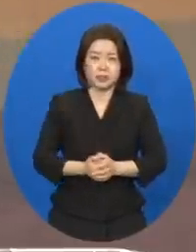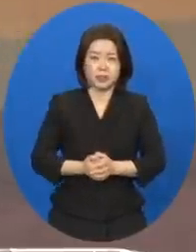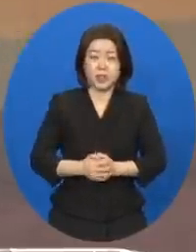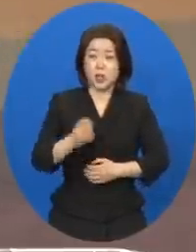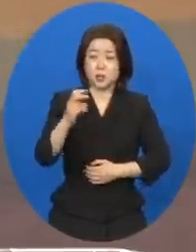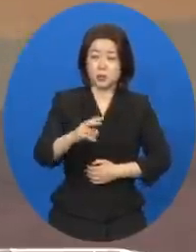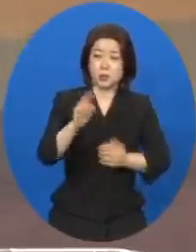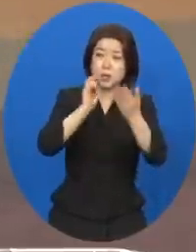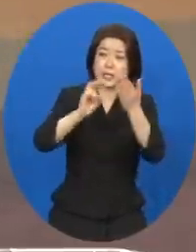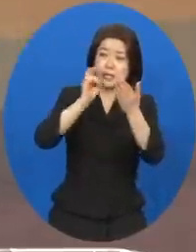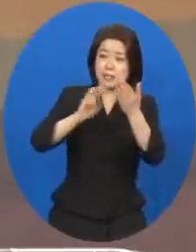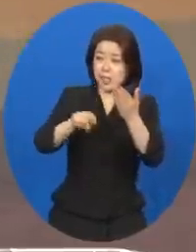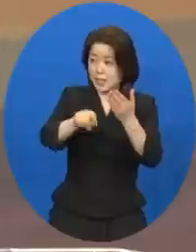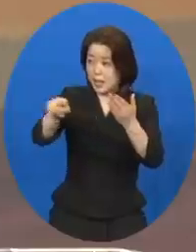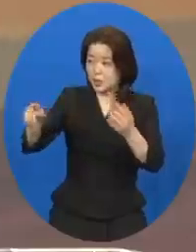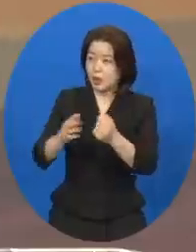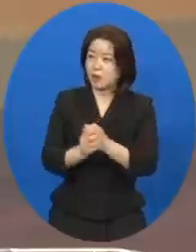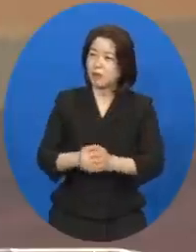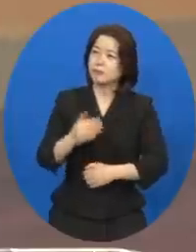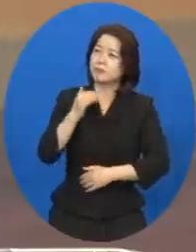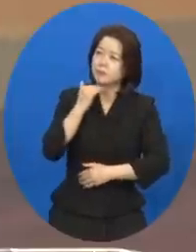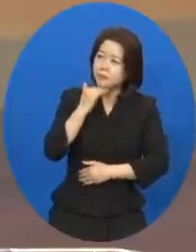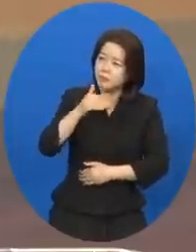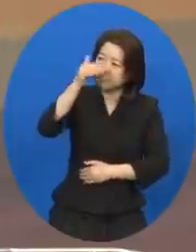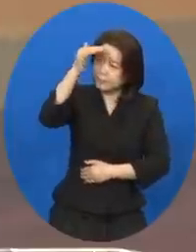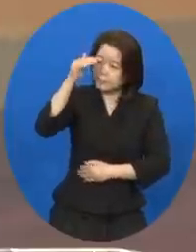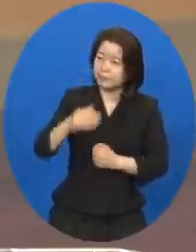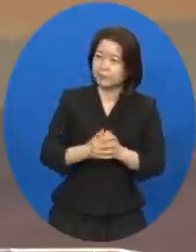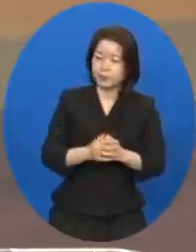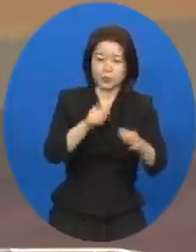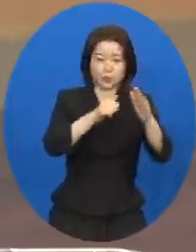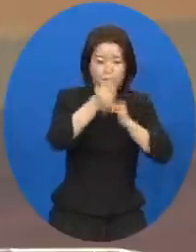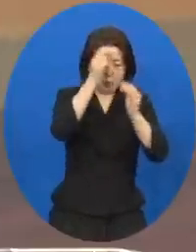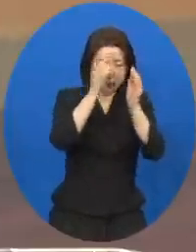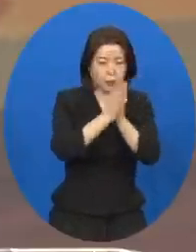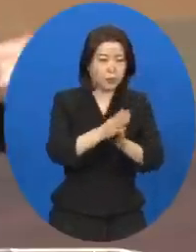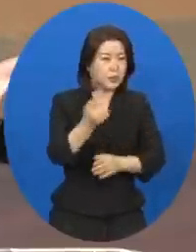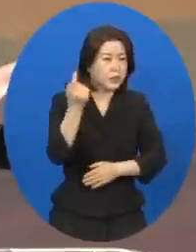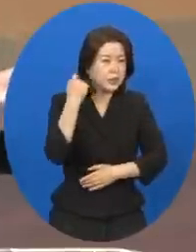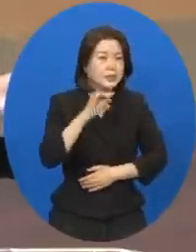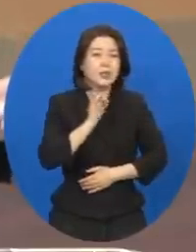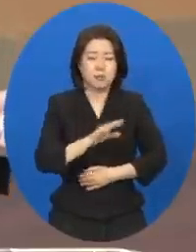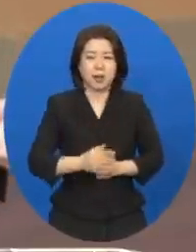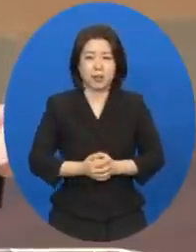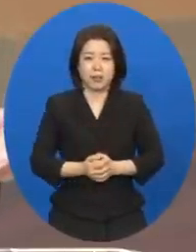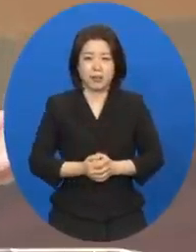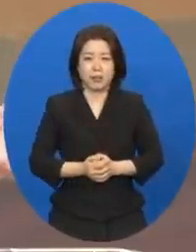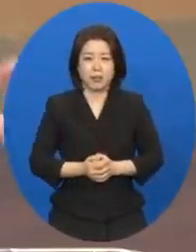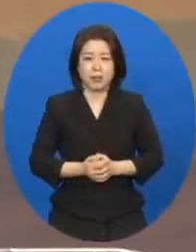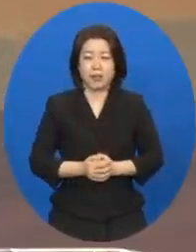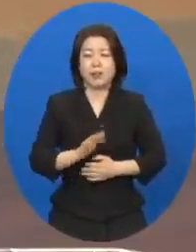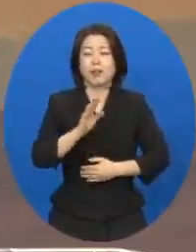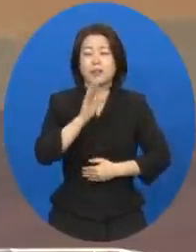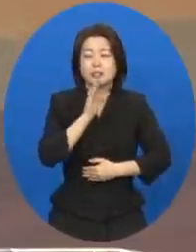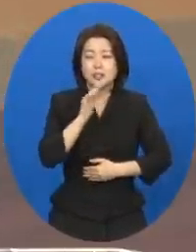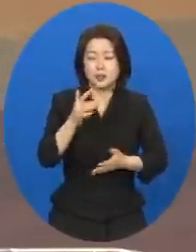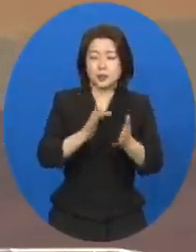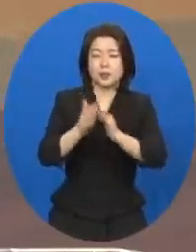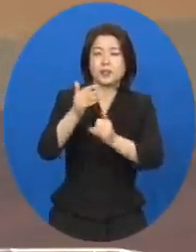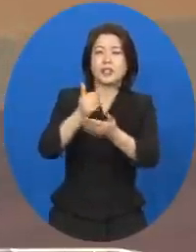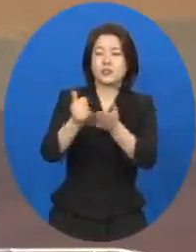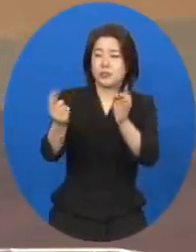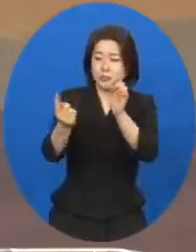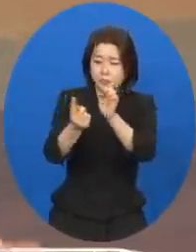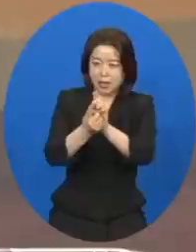찬양대의 찬양을 듣는 거, 대표 기도자의 기도를 듣는 거지 실제로 주님을 만난 예배를 드리지 않기